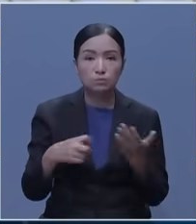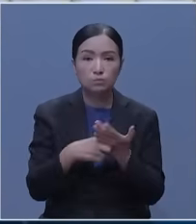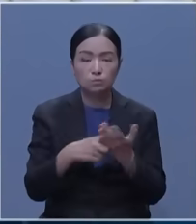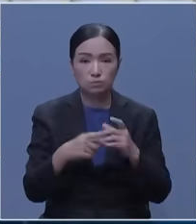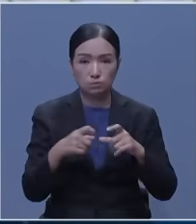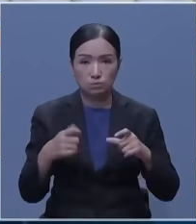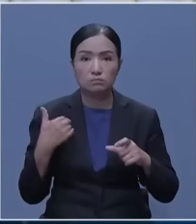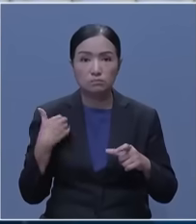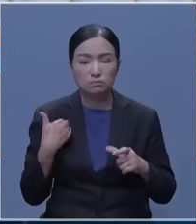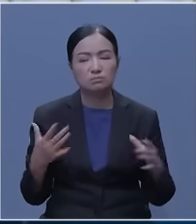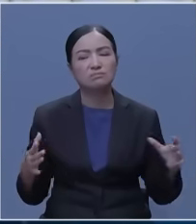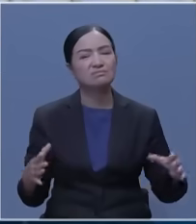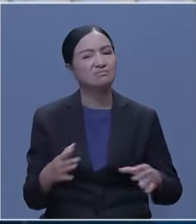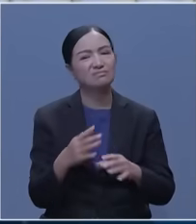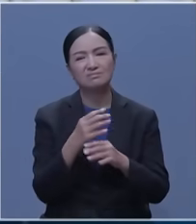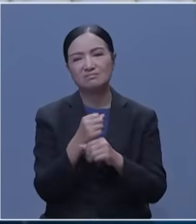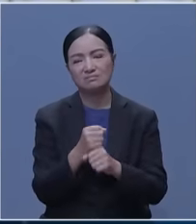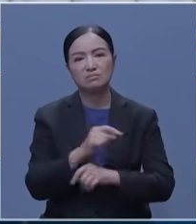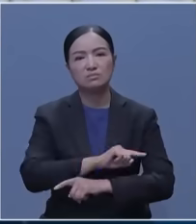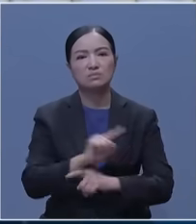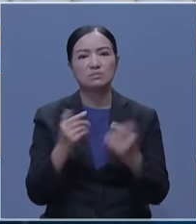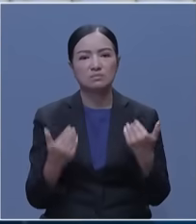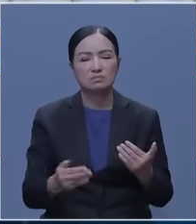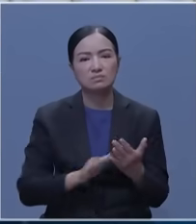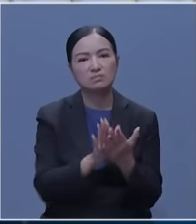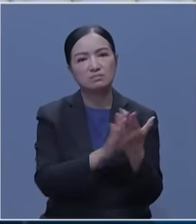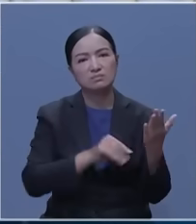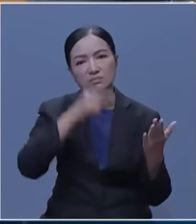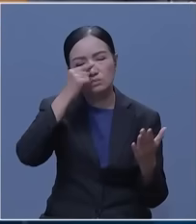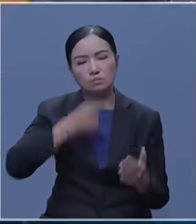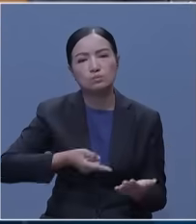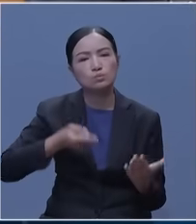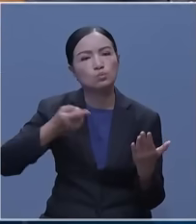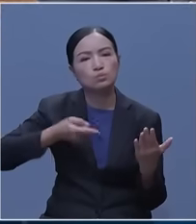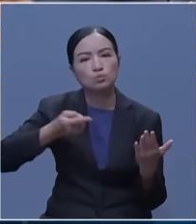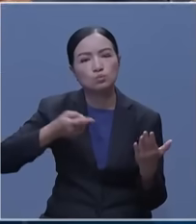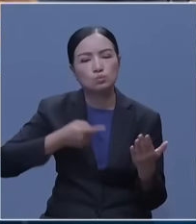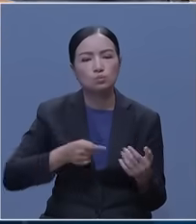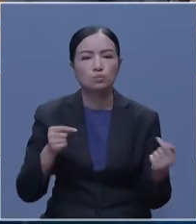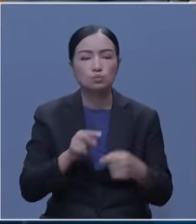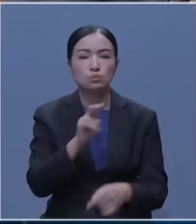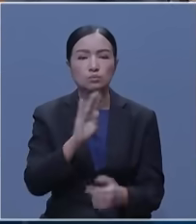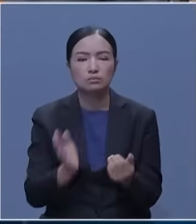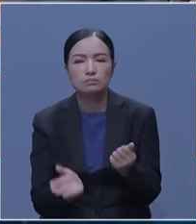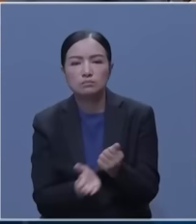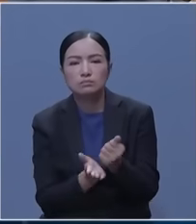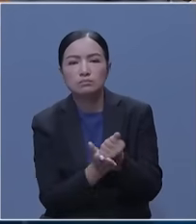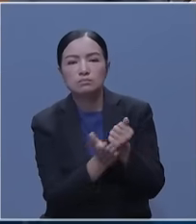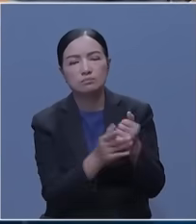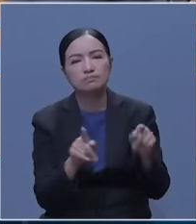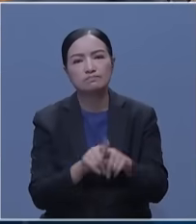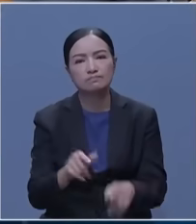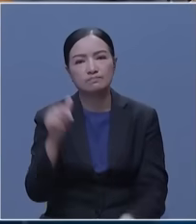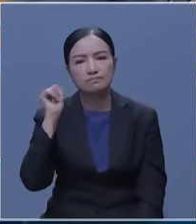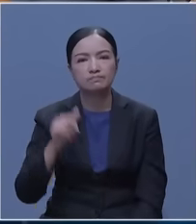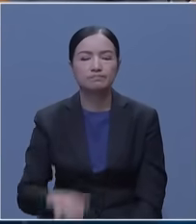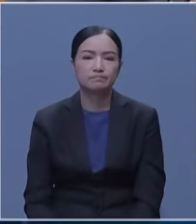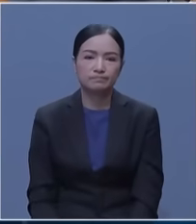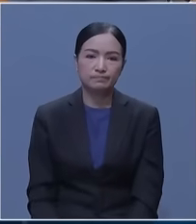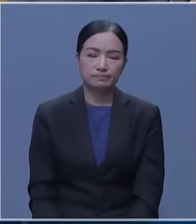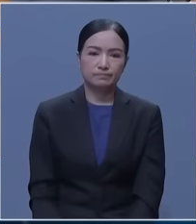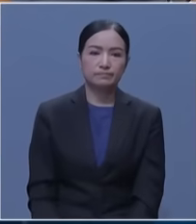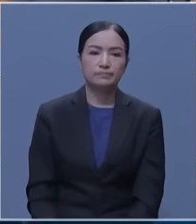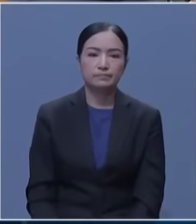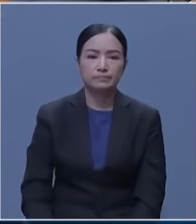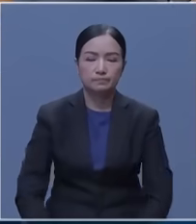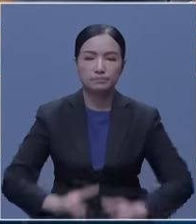ไหมฮะสรุปว่าวันนี้ประเทศไทยอยู่ที่เดิมครับวันนี้ระบบอุทธรณ์แบบเดิมครับไม่ไปไหนผ